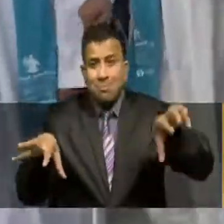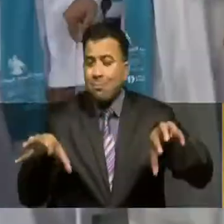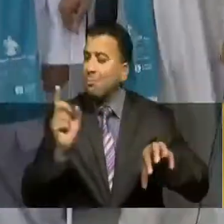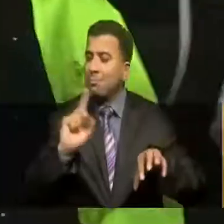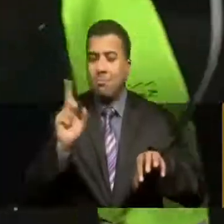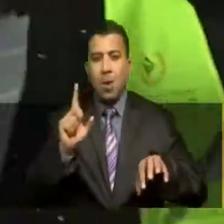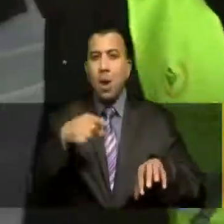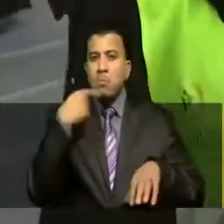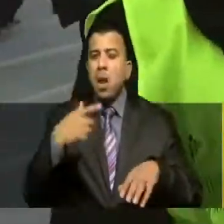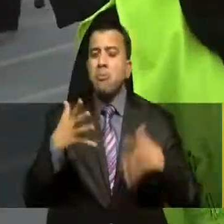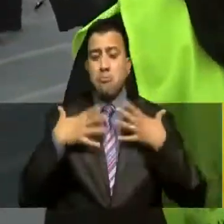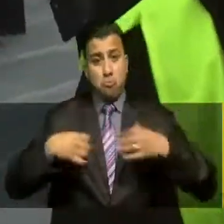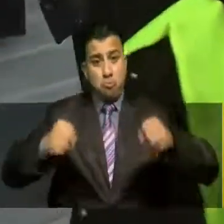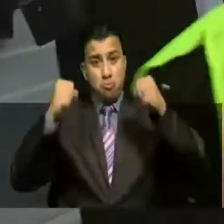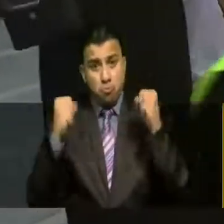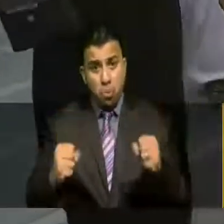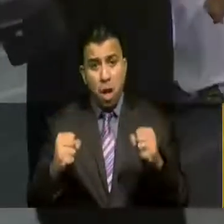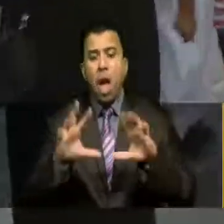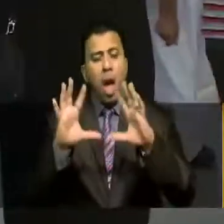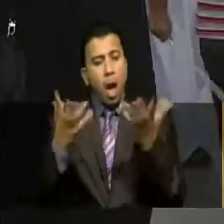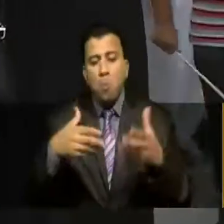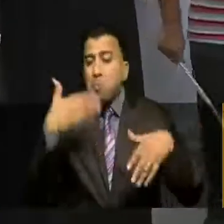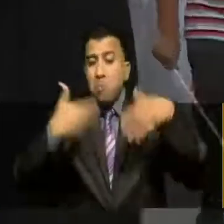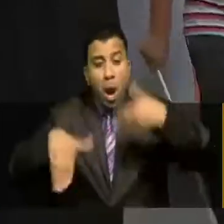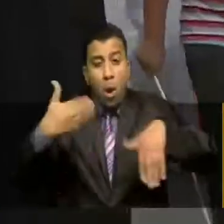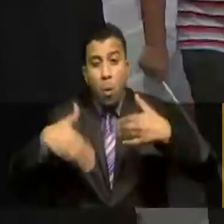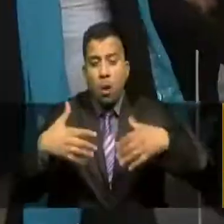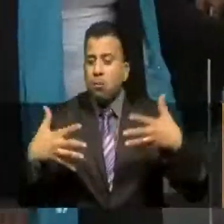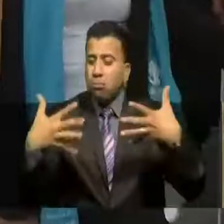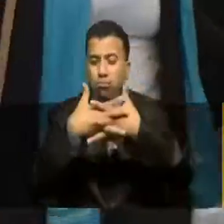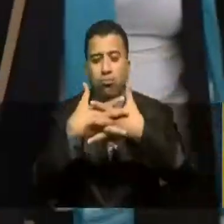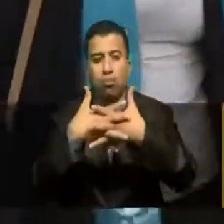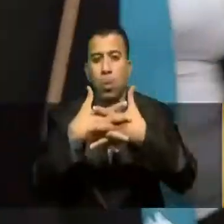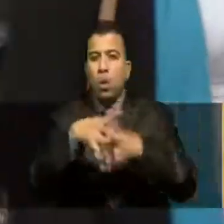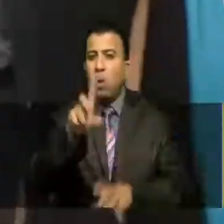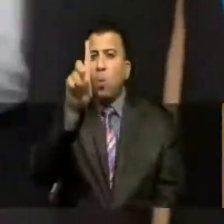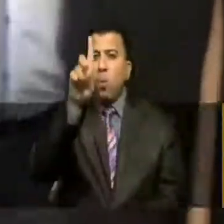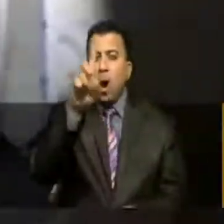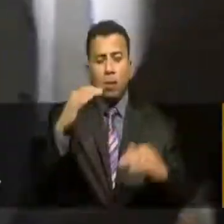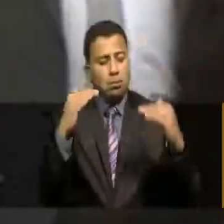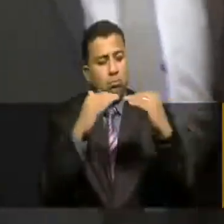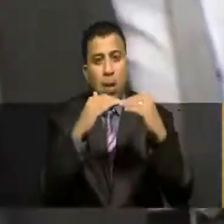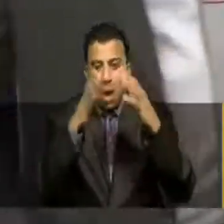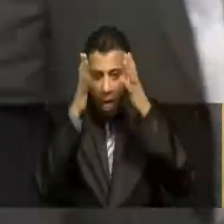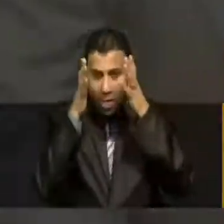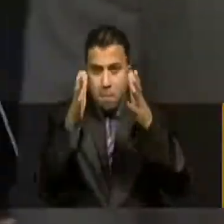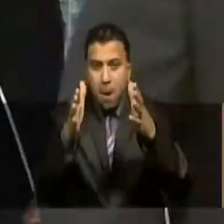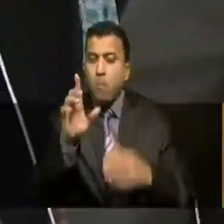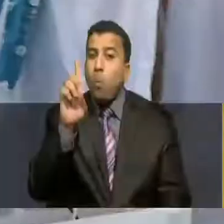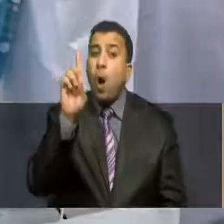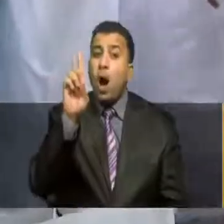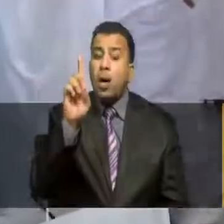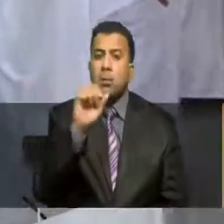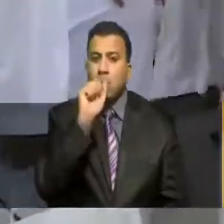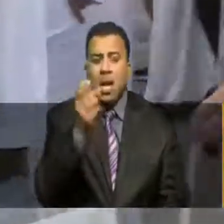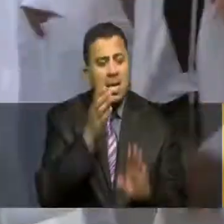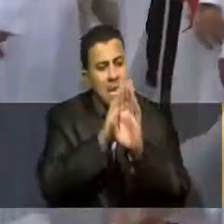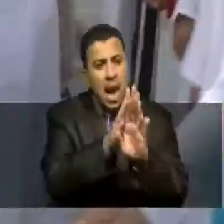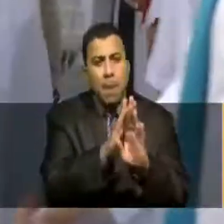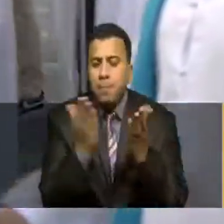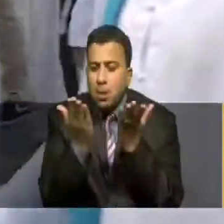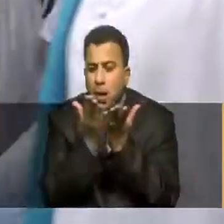أكانوا معافين أو من ذوي الاحتياجات الخاصة، فالكل يحظى بنفس القدر والاهتمام من حيث الدعم